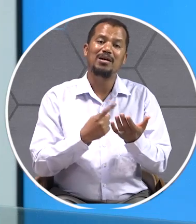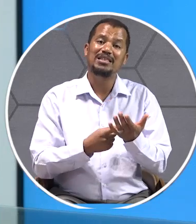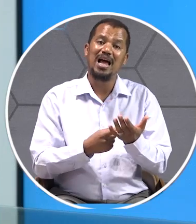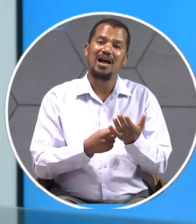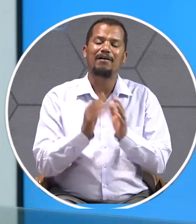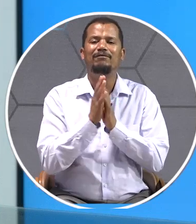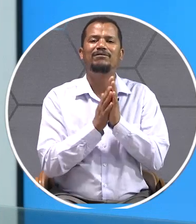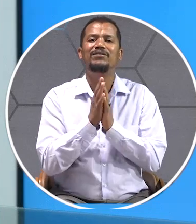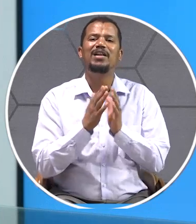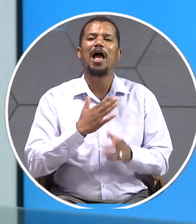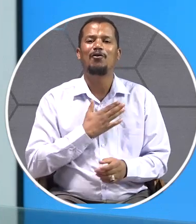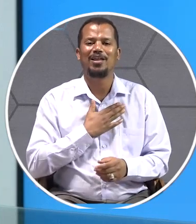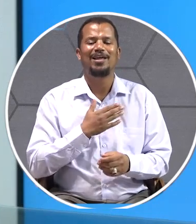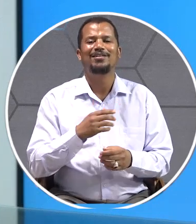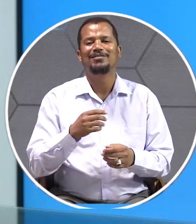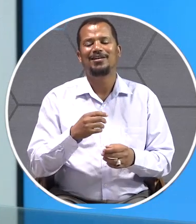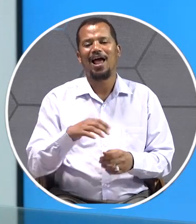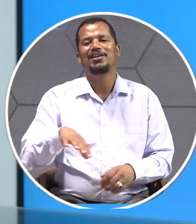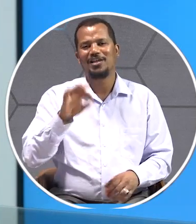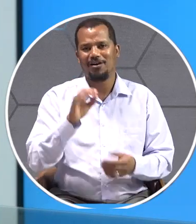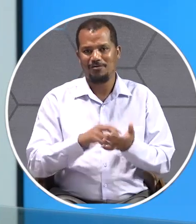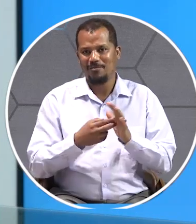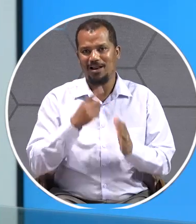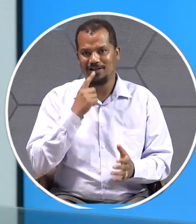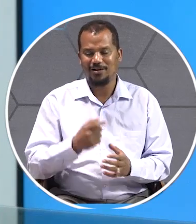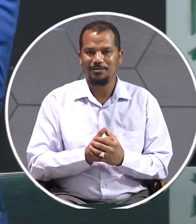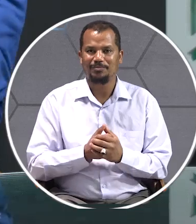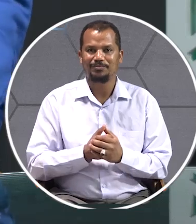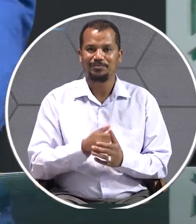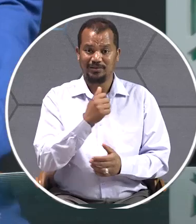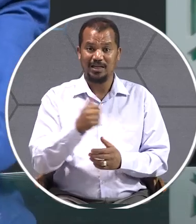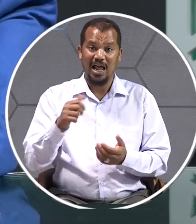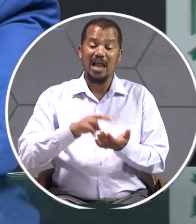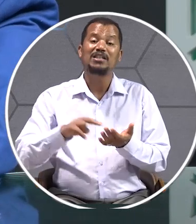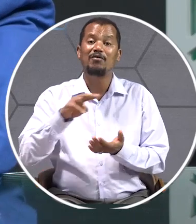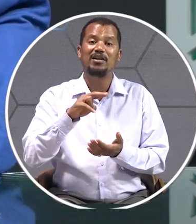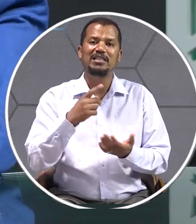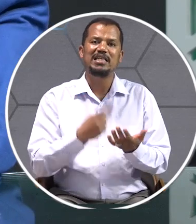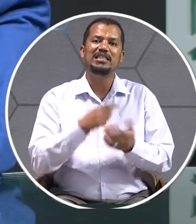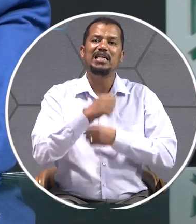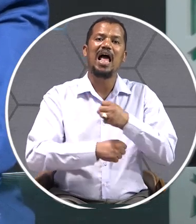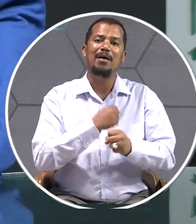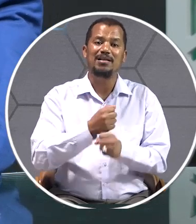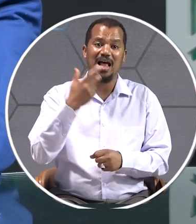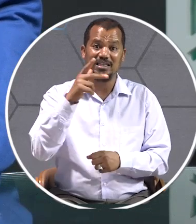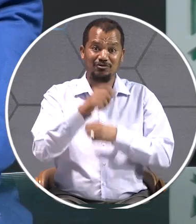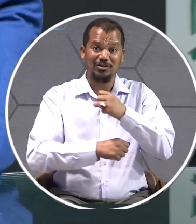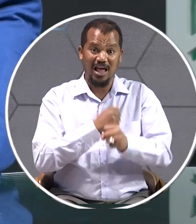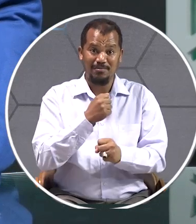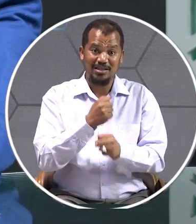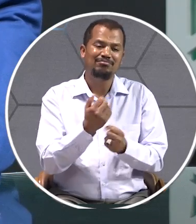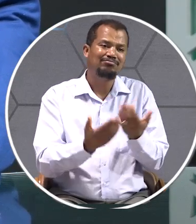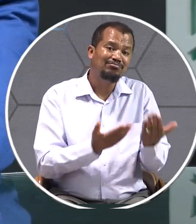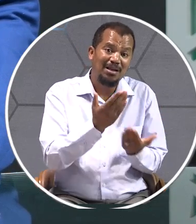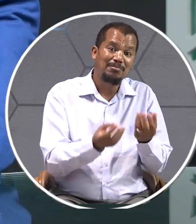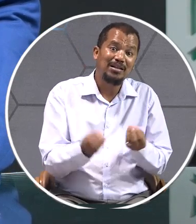በዛ ፍላጎቴን አካክስ ነበር አዲስ አበባ ዩኒቨርሲቲ ነዚህን አመታት 13 አመታት